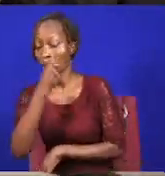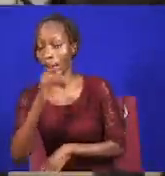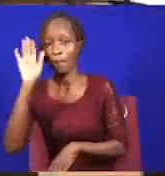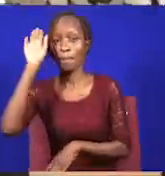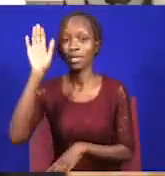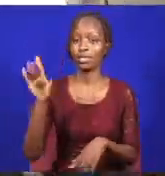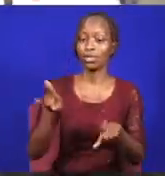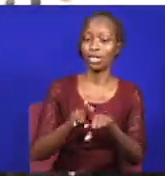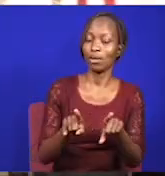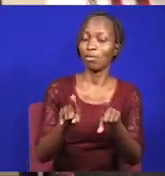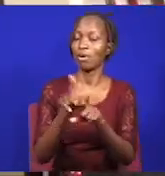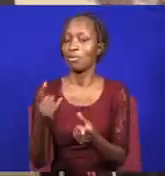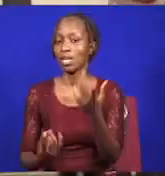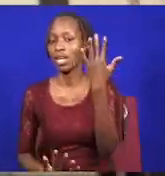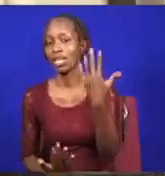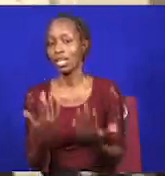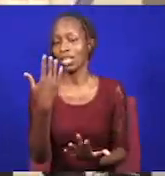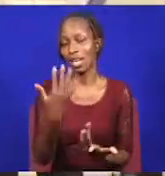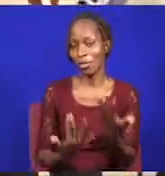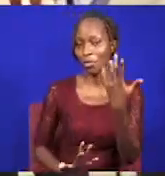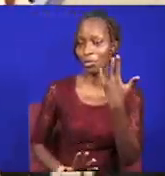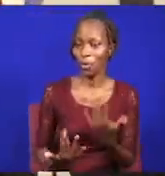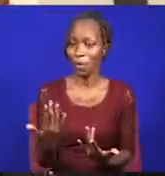miale ya moto.